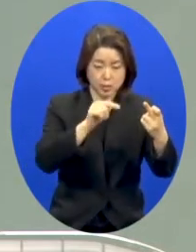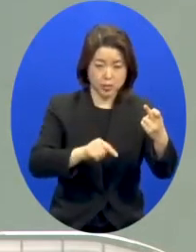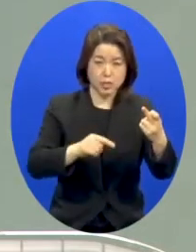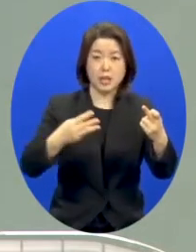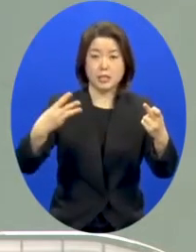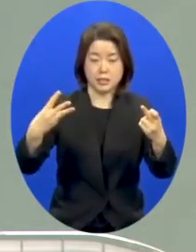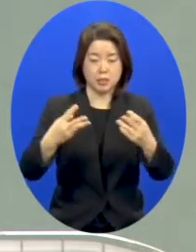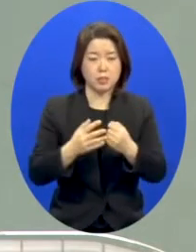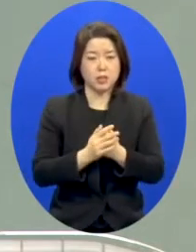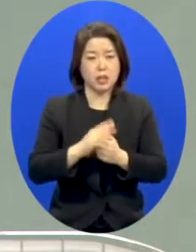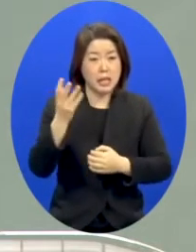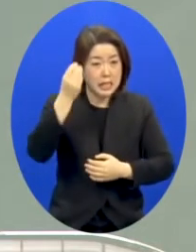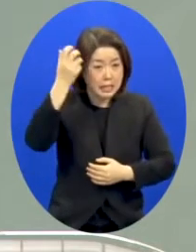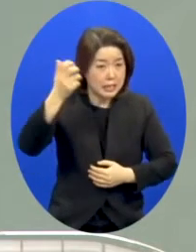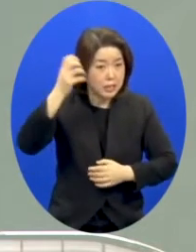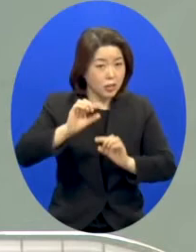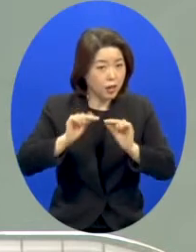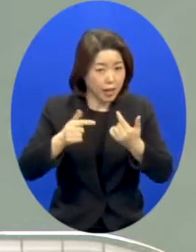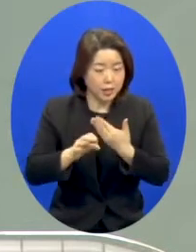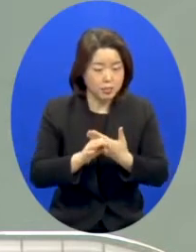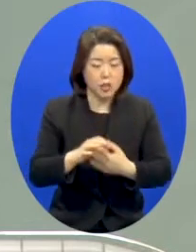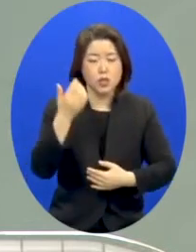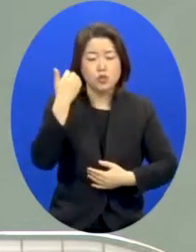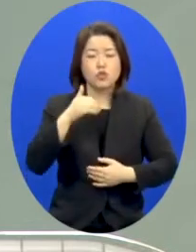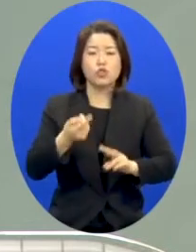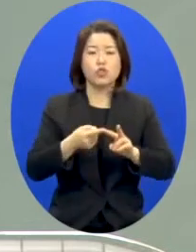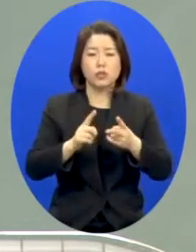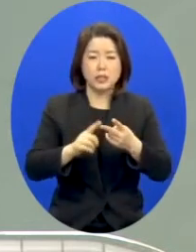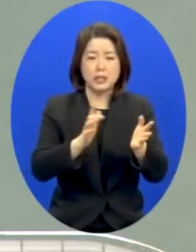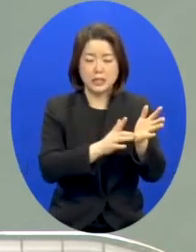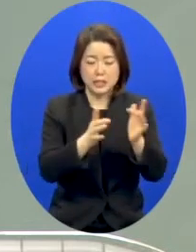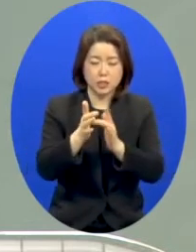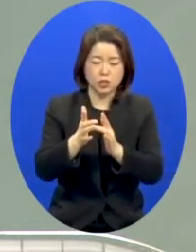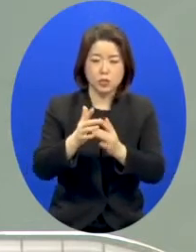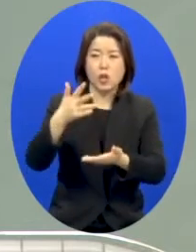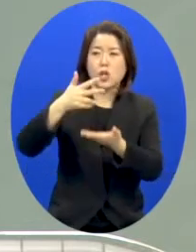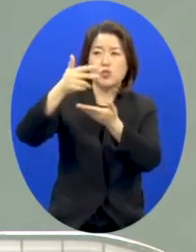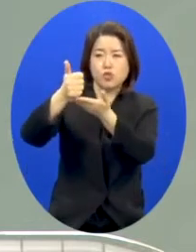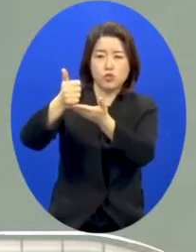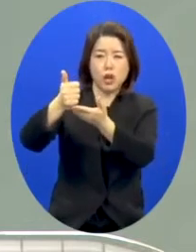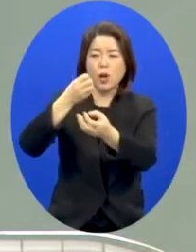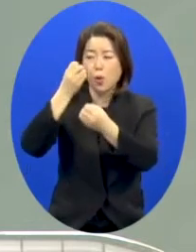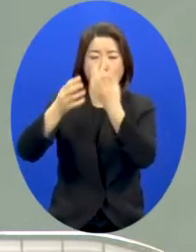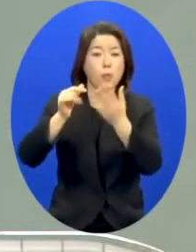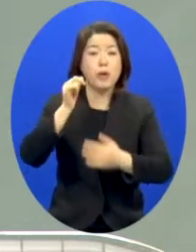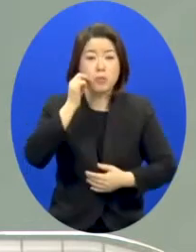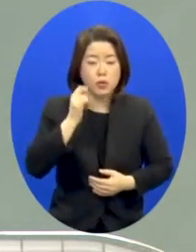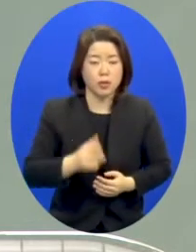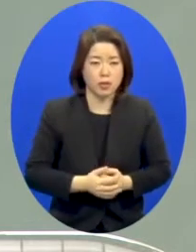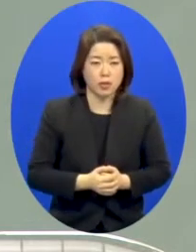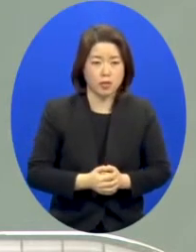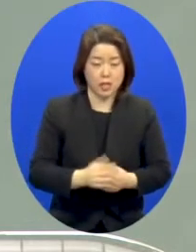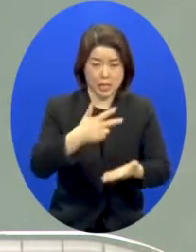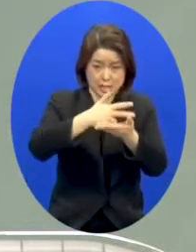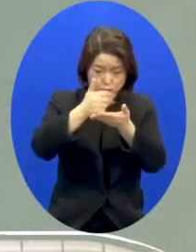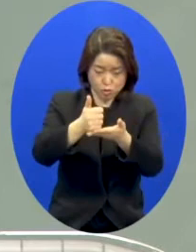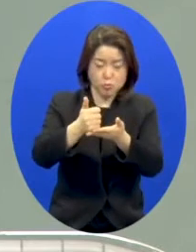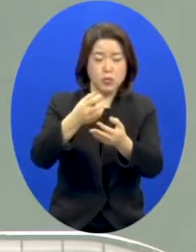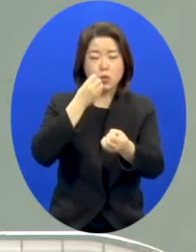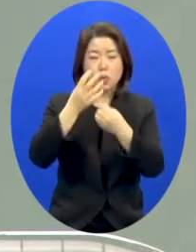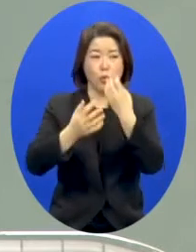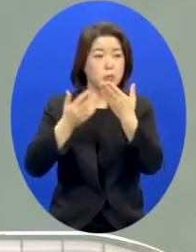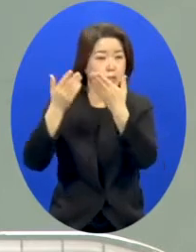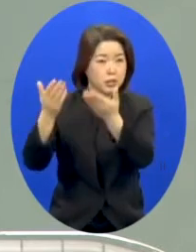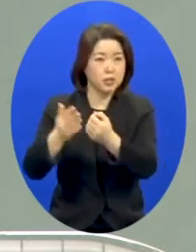성령으로 아니하고는 누구든지 예수를 주시라 할 수 없느니라 예수님을 주님 이라고 고백하는 것이 내 안에